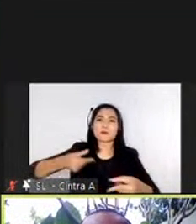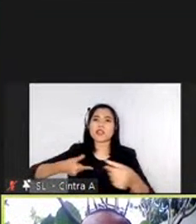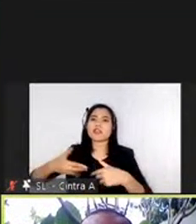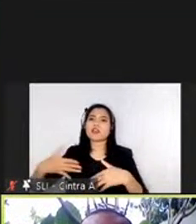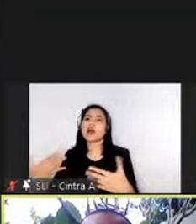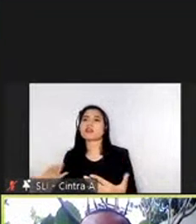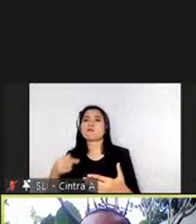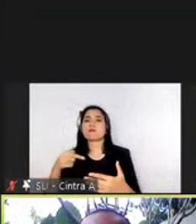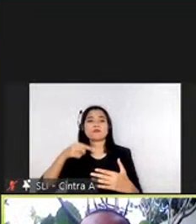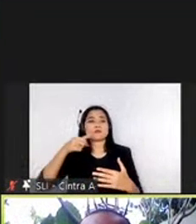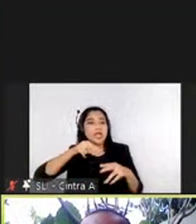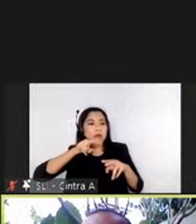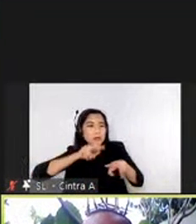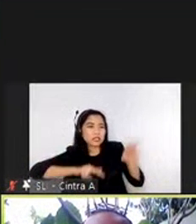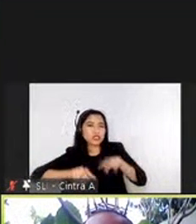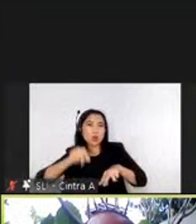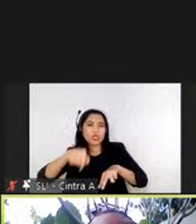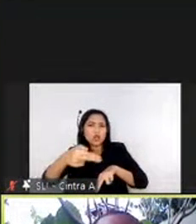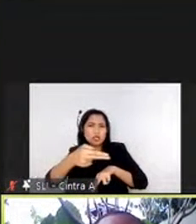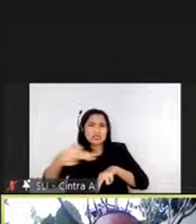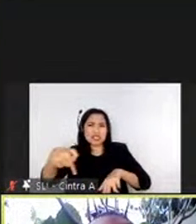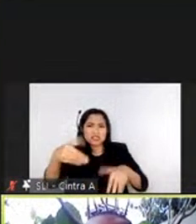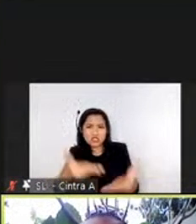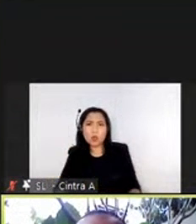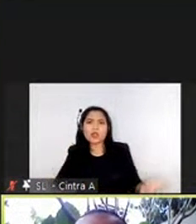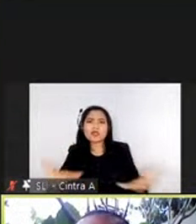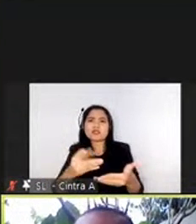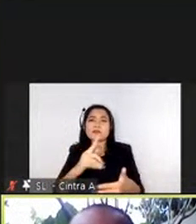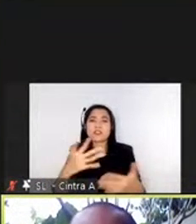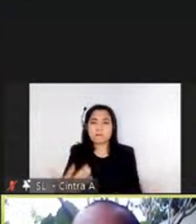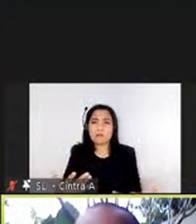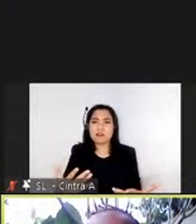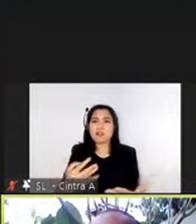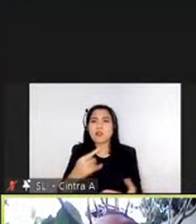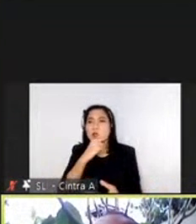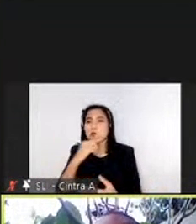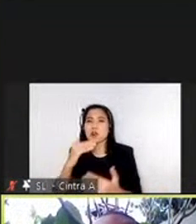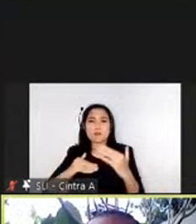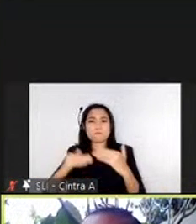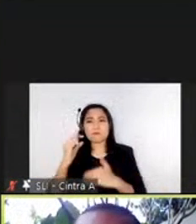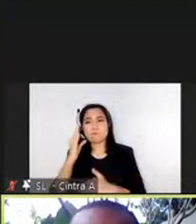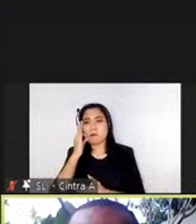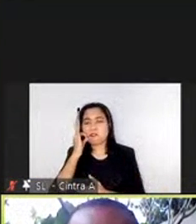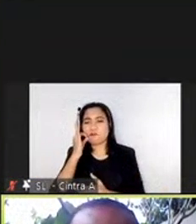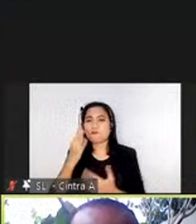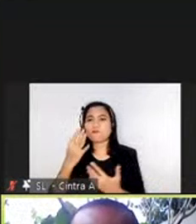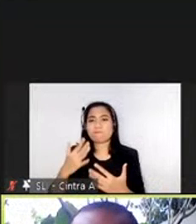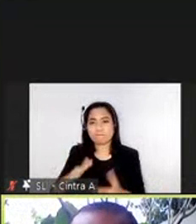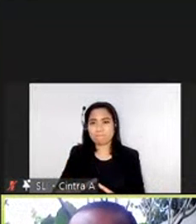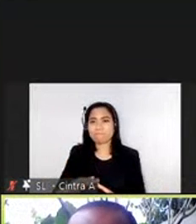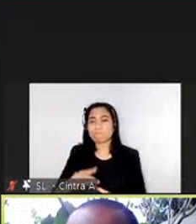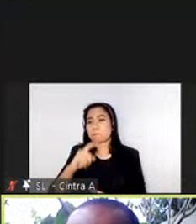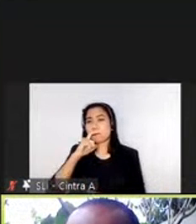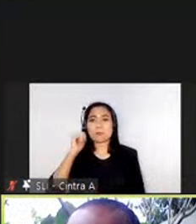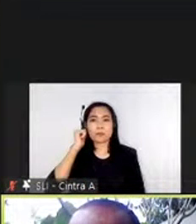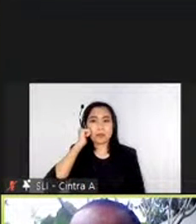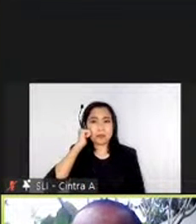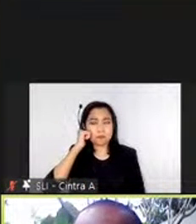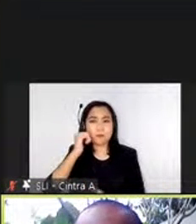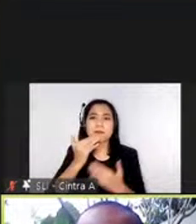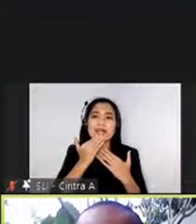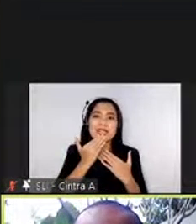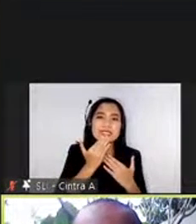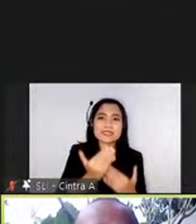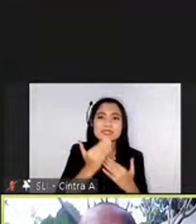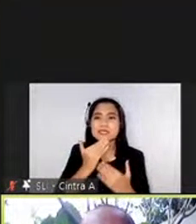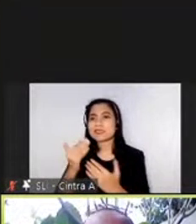sebenarnya terjadi di Indonesia kurang lebihnya mohon maaf mungkin itu dulu yang saya bisa sampaikan eh Bapak Ibu sekalian terima kasih saya